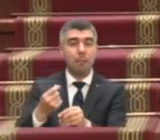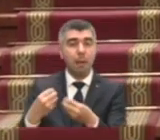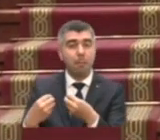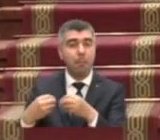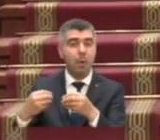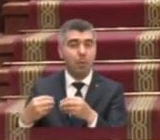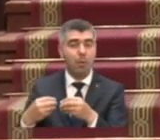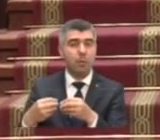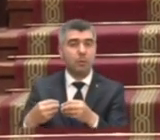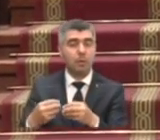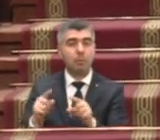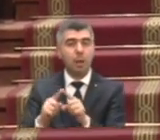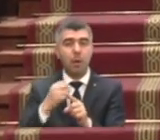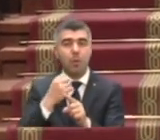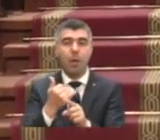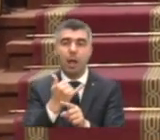مخالفات في الجزيره الخضراء